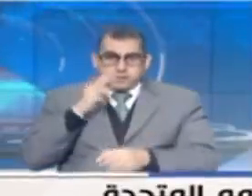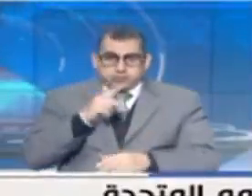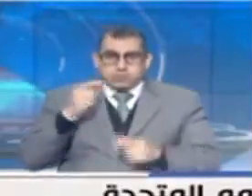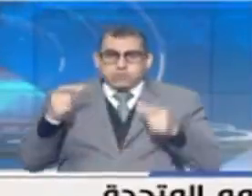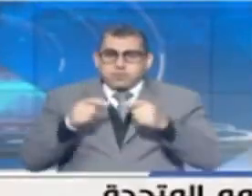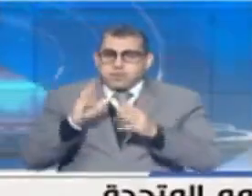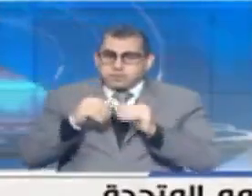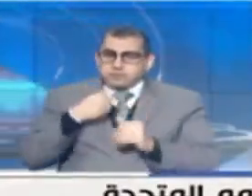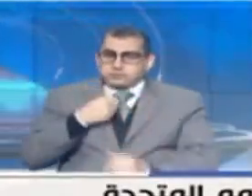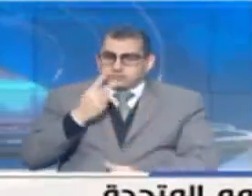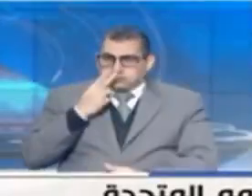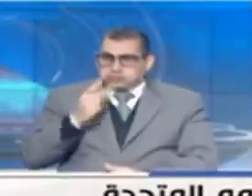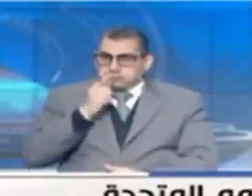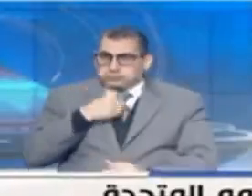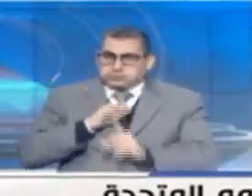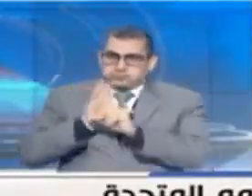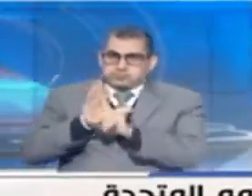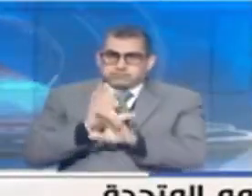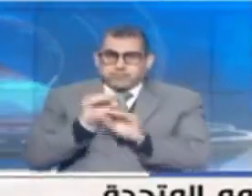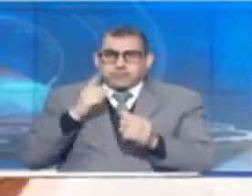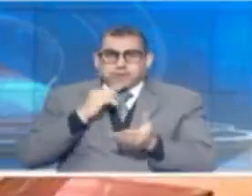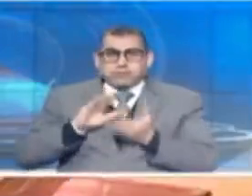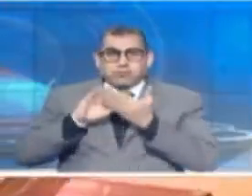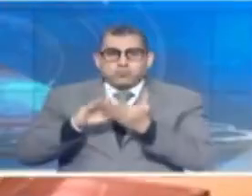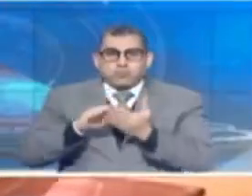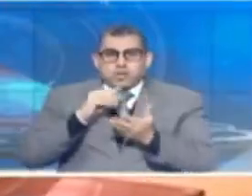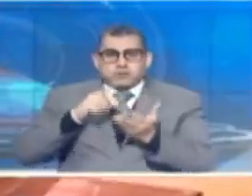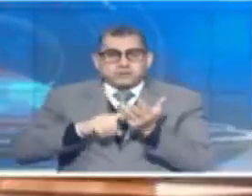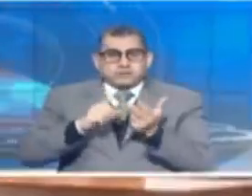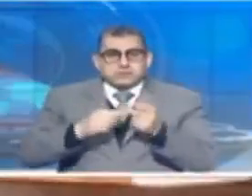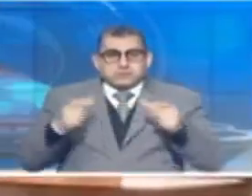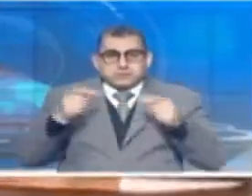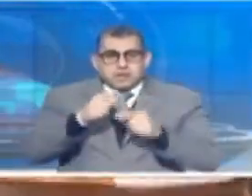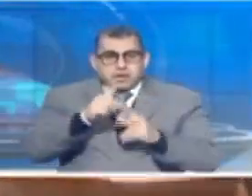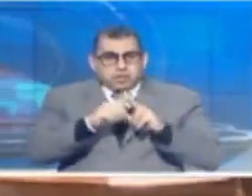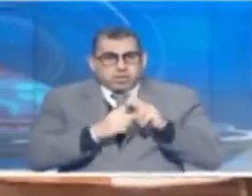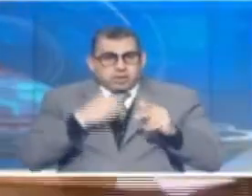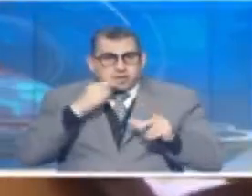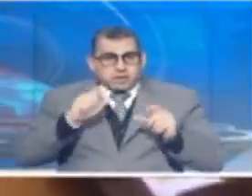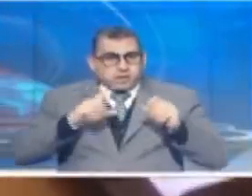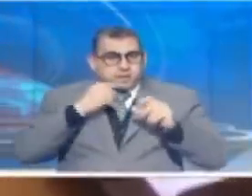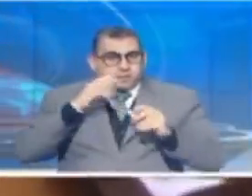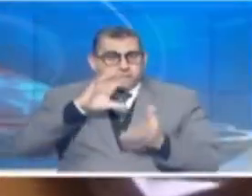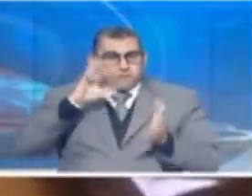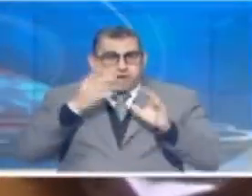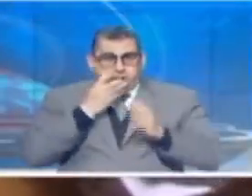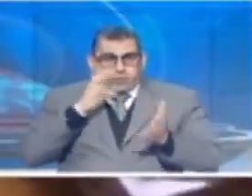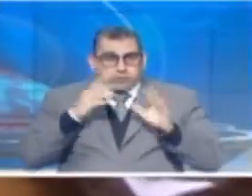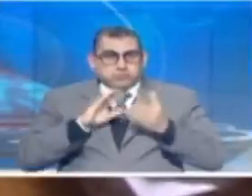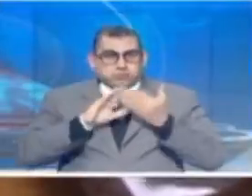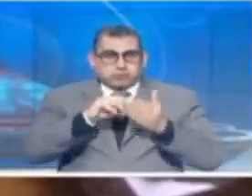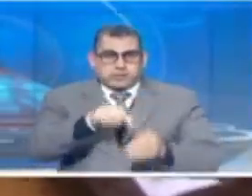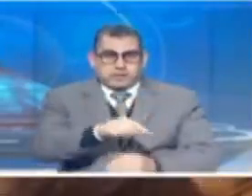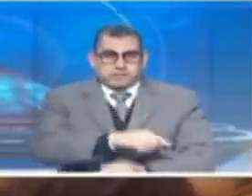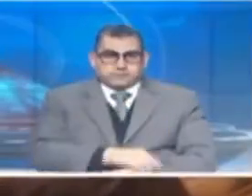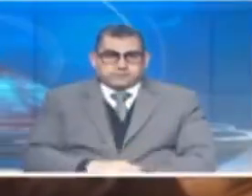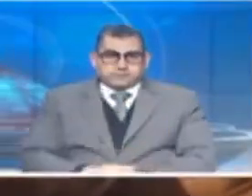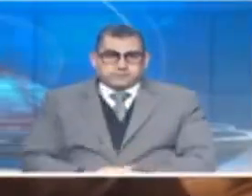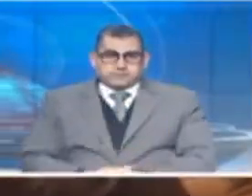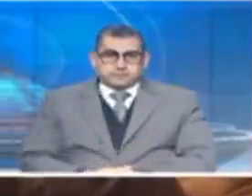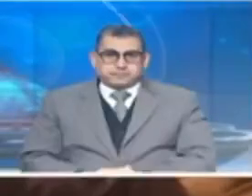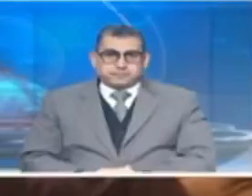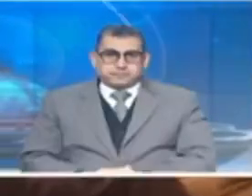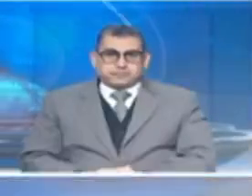COP27 بما في ذلك ضمان مساعدة الأطراف الأكثر تأثرا بتبعات تغير المناخ.